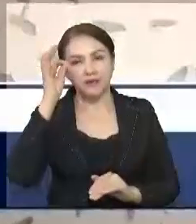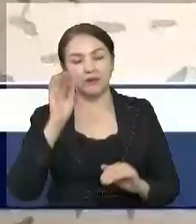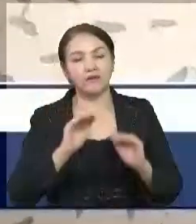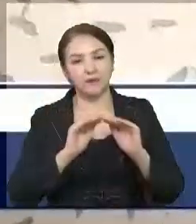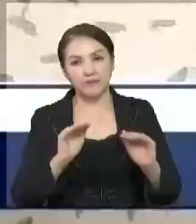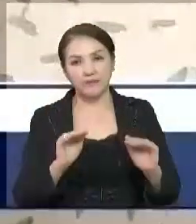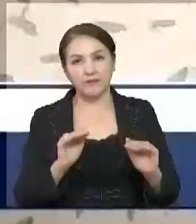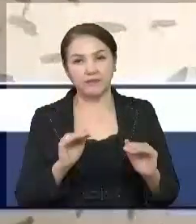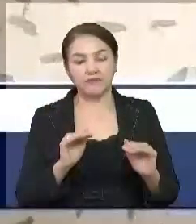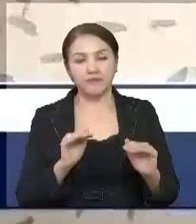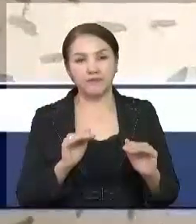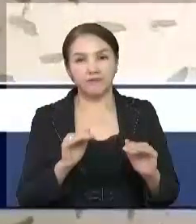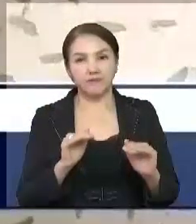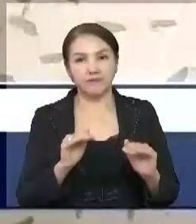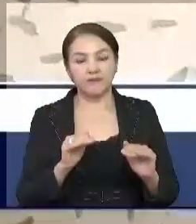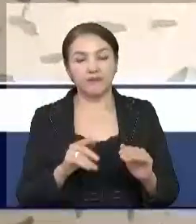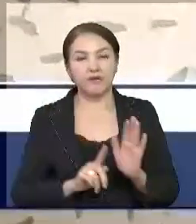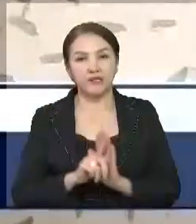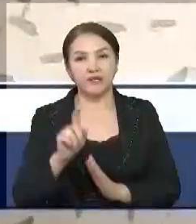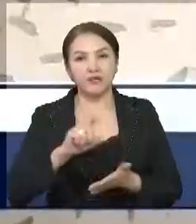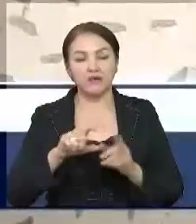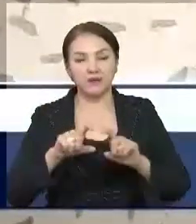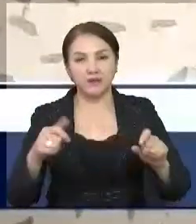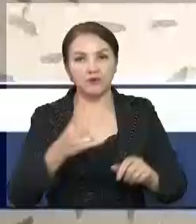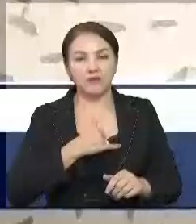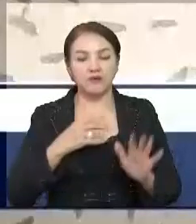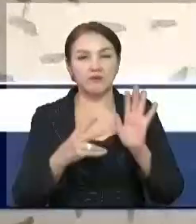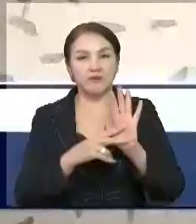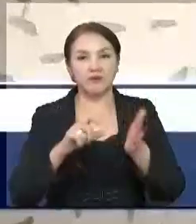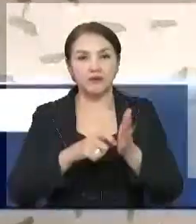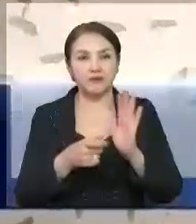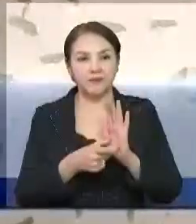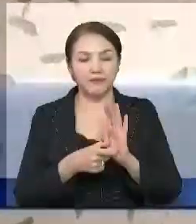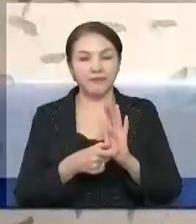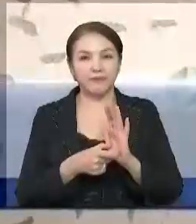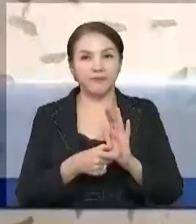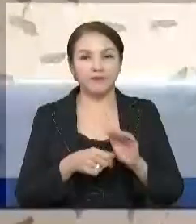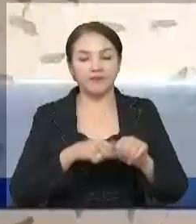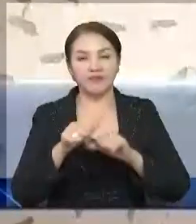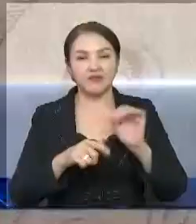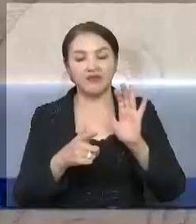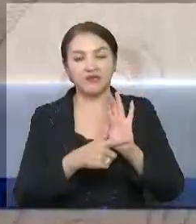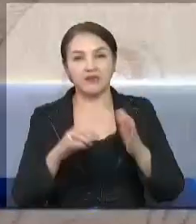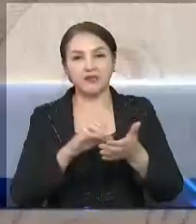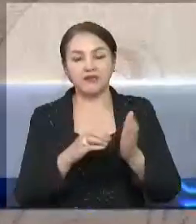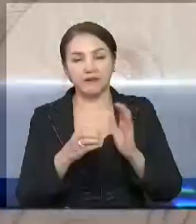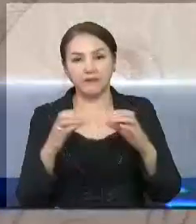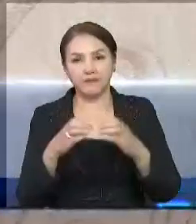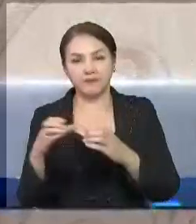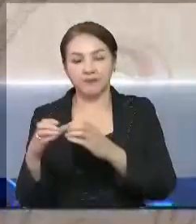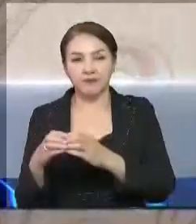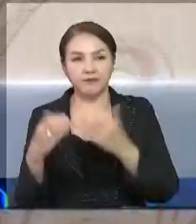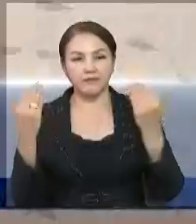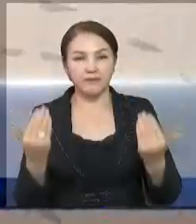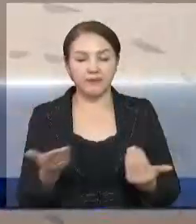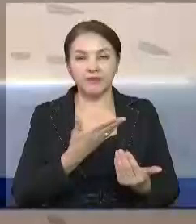развития. В начальной школе у нас 8 класс-комплектов, в детском саду 7 групп. На данный момент